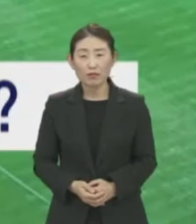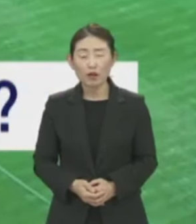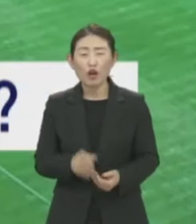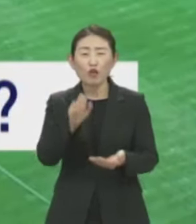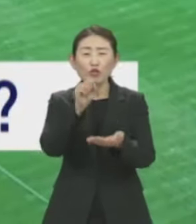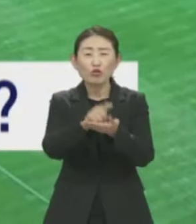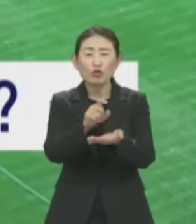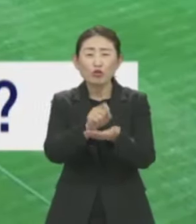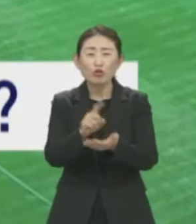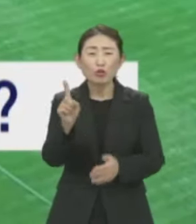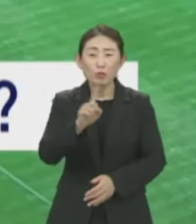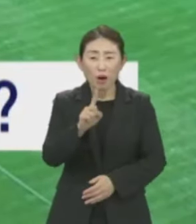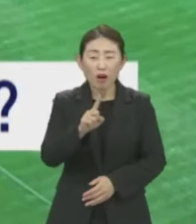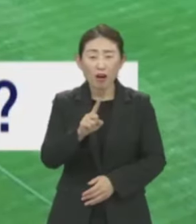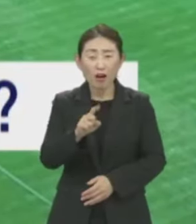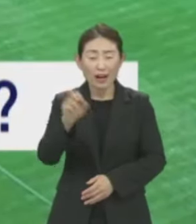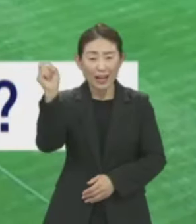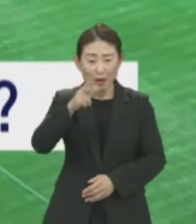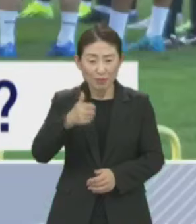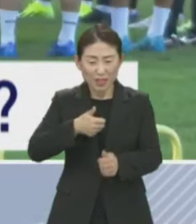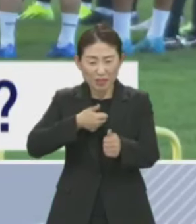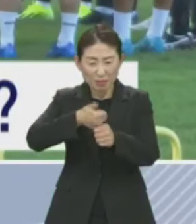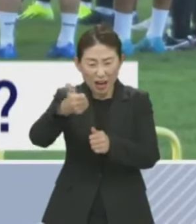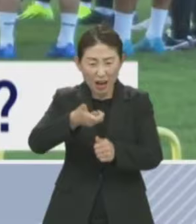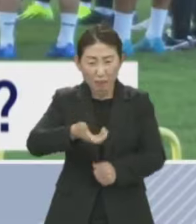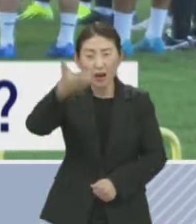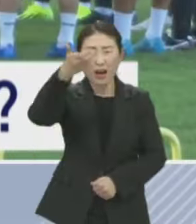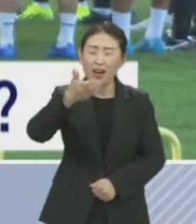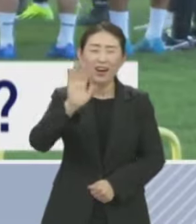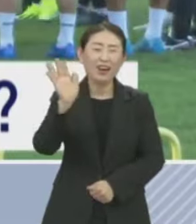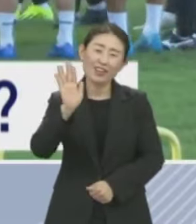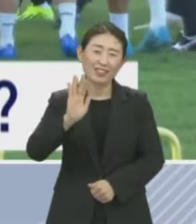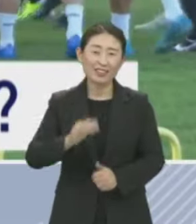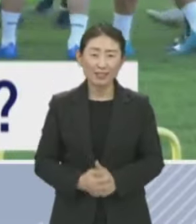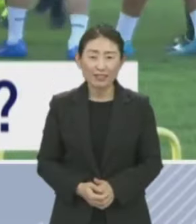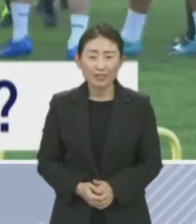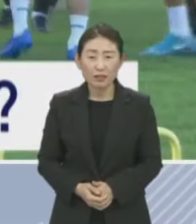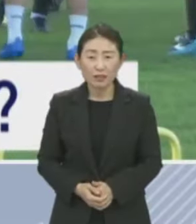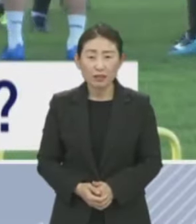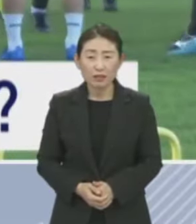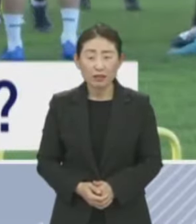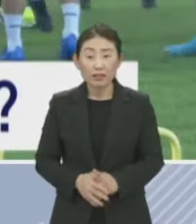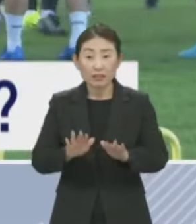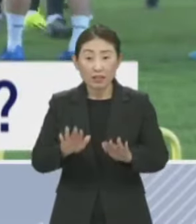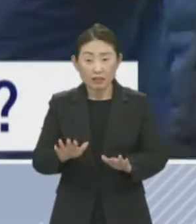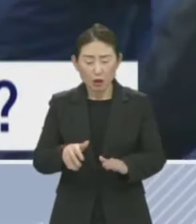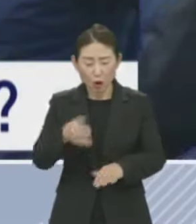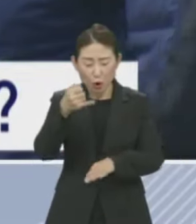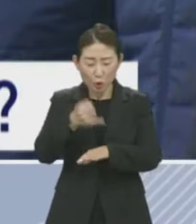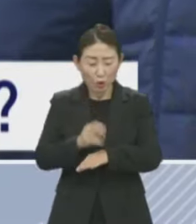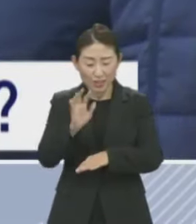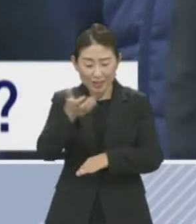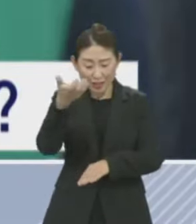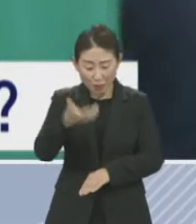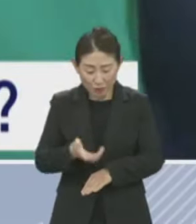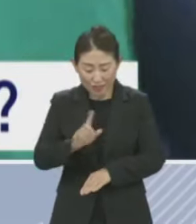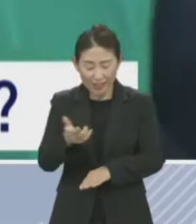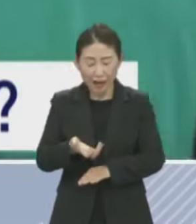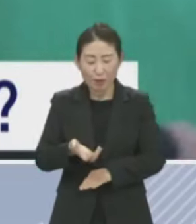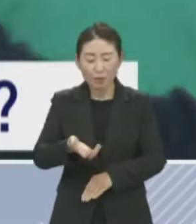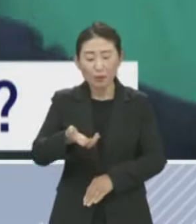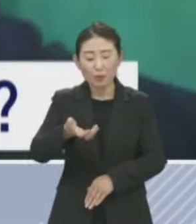축구는 하루아침에는 잘 되지 않습니다. 예, 지금도 물론 우리가 강등권을 벗어났지만 아직까지